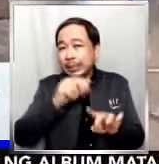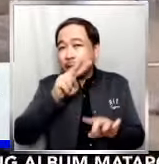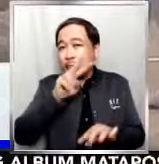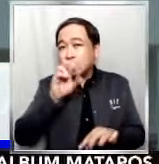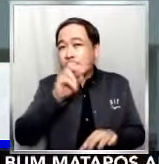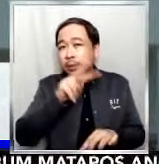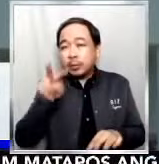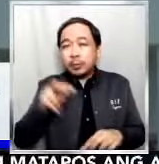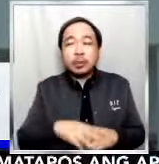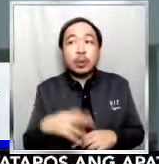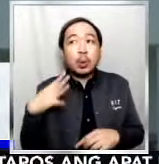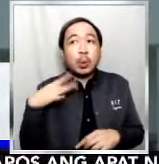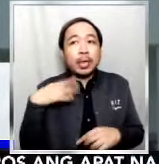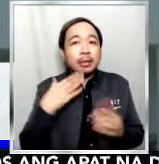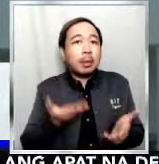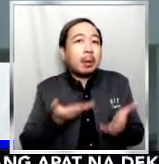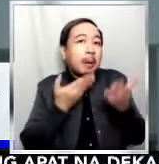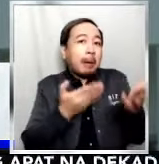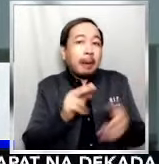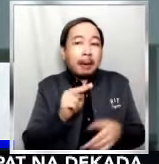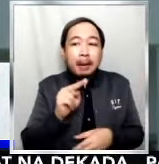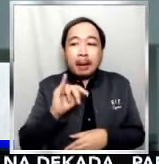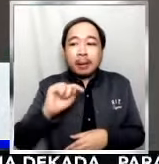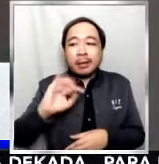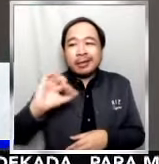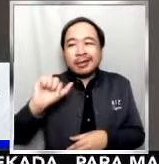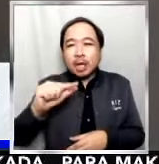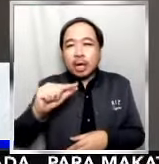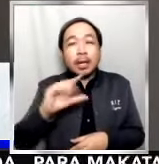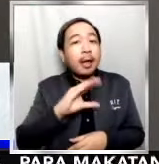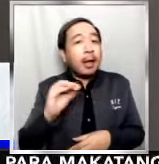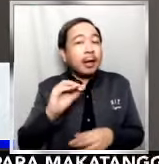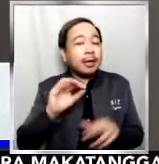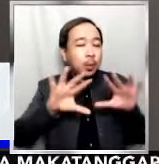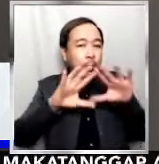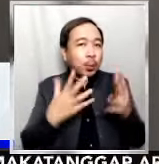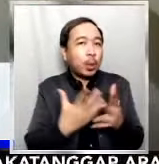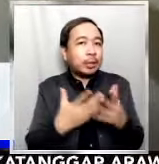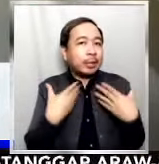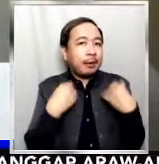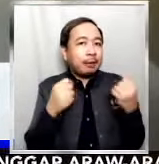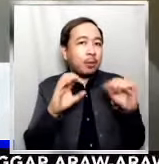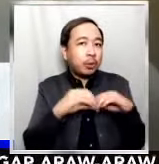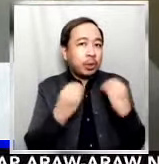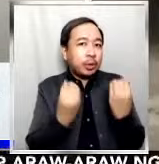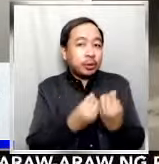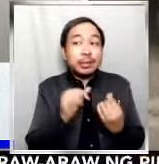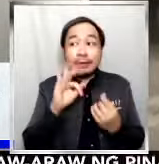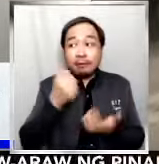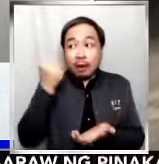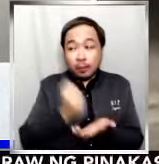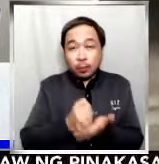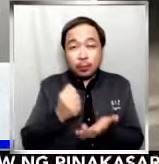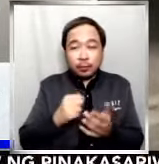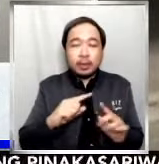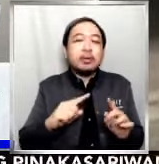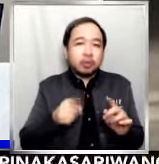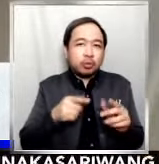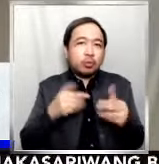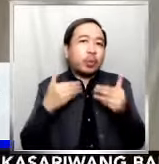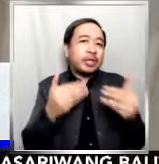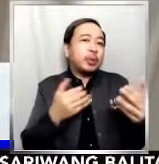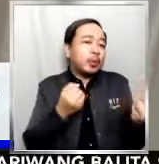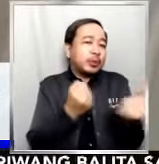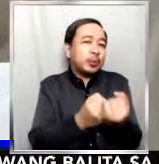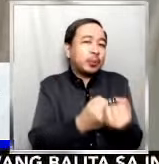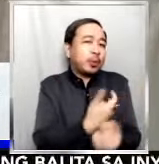o NITAG at World Health Organization. Kapag natuloy, uunahin daw bakunahan ng booster ang A1 Priority Group na kinabibilangan